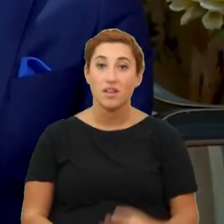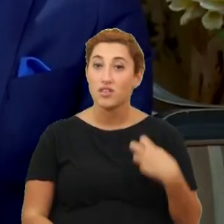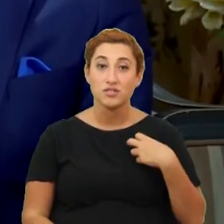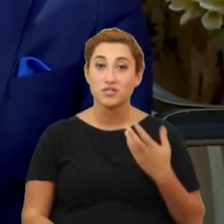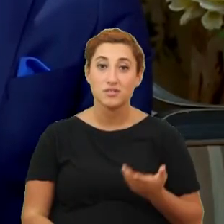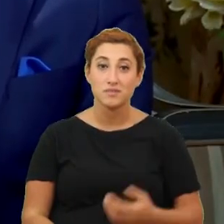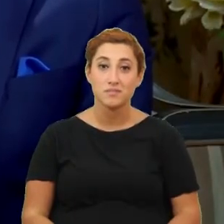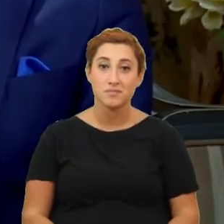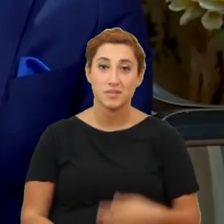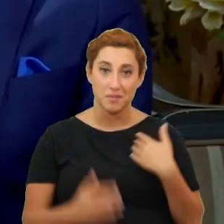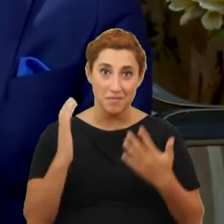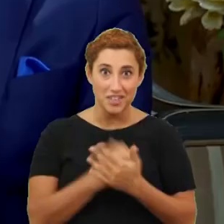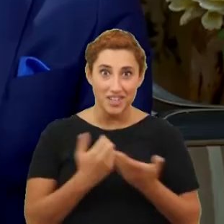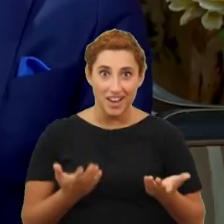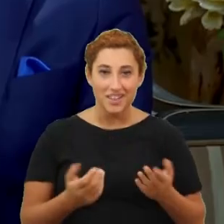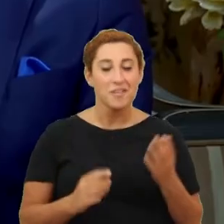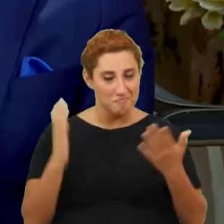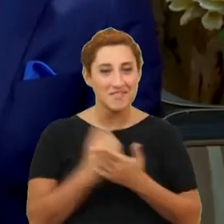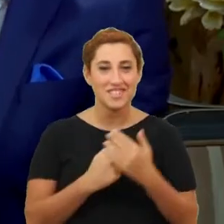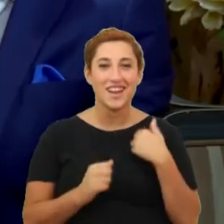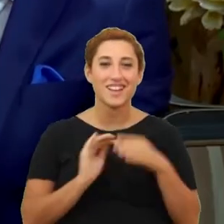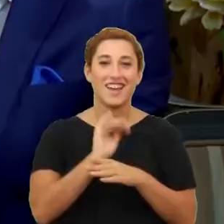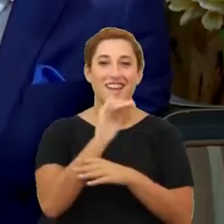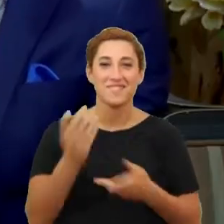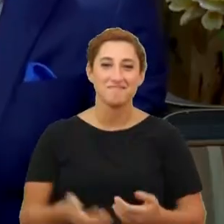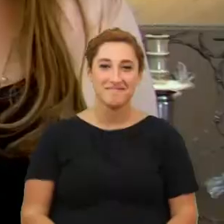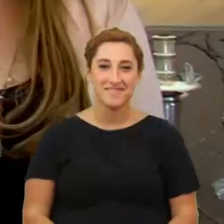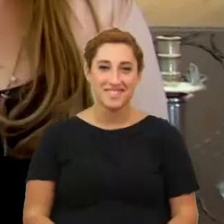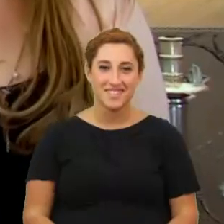Aşkım, başardık ha. Başardık hayatım.